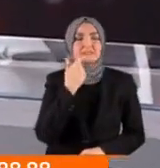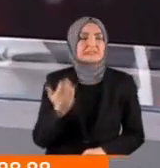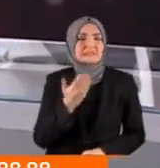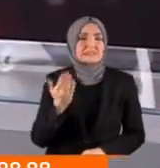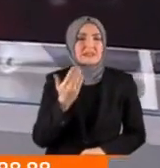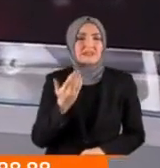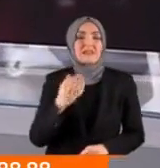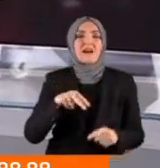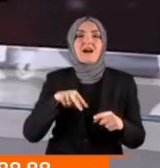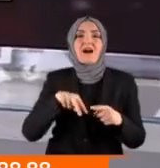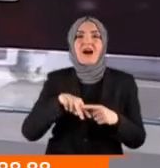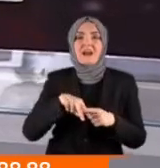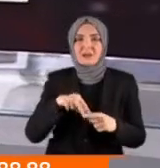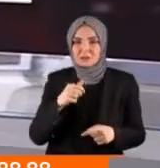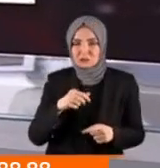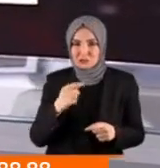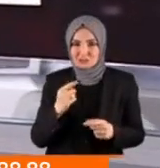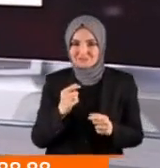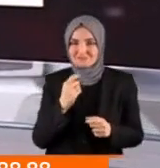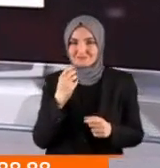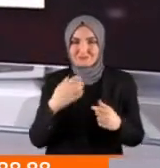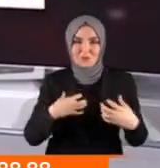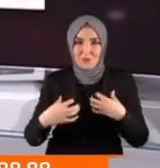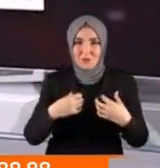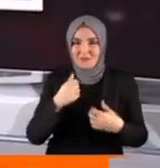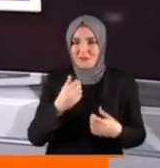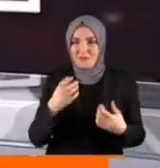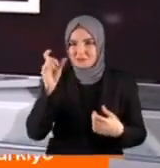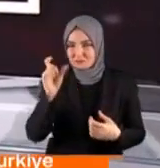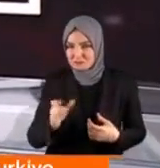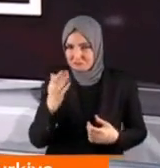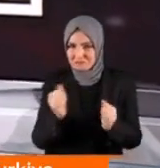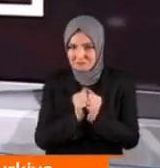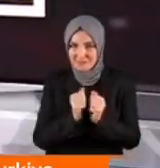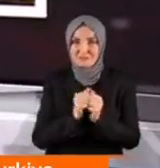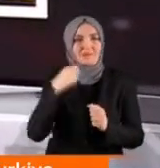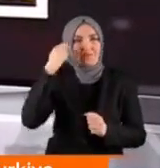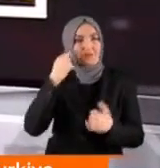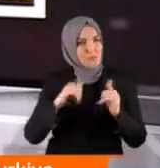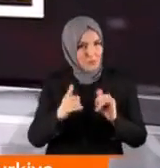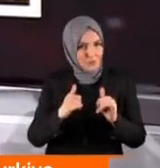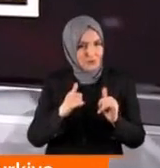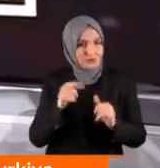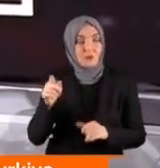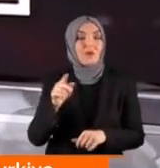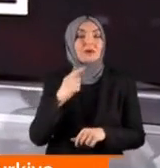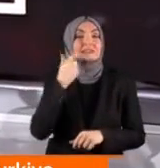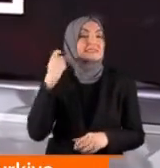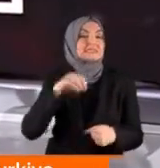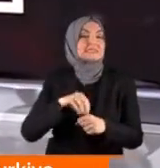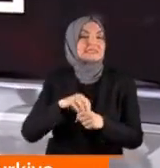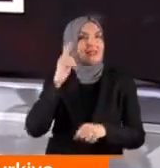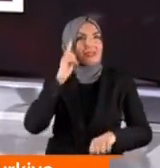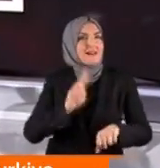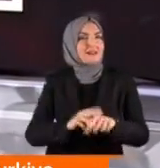birçok isimle önemli filmlerde rol aldı. O yıllarda biriktirdiği anılarını ise bir kitap haline getirdi ve şimdilerde